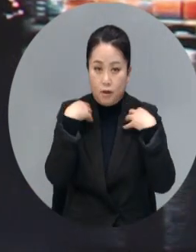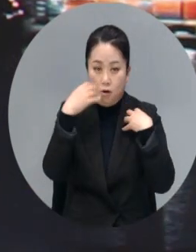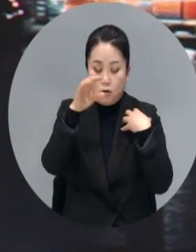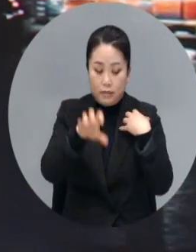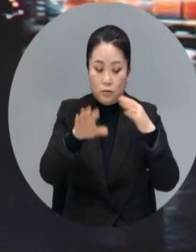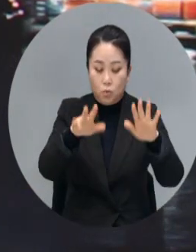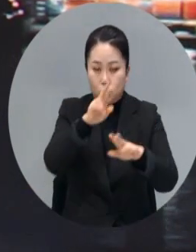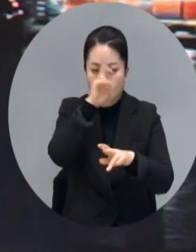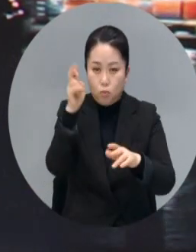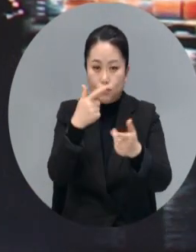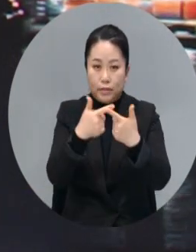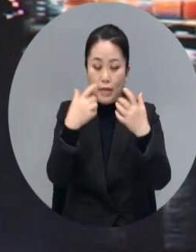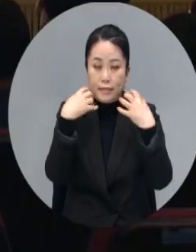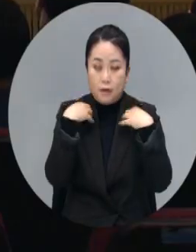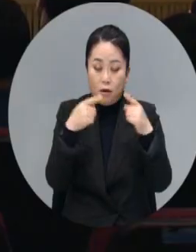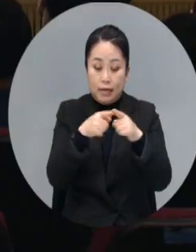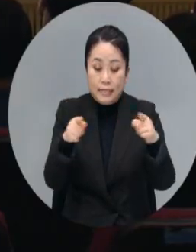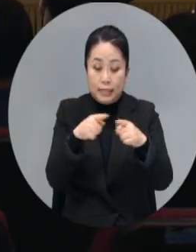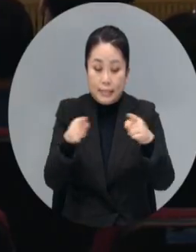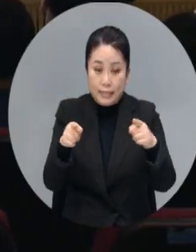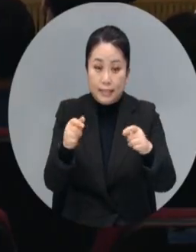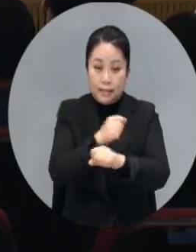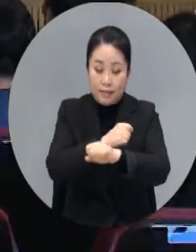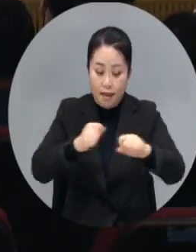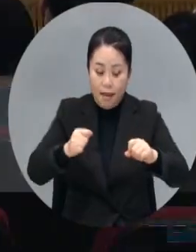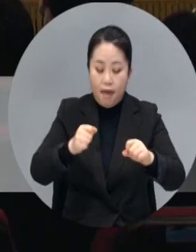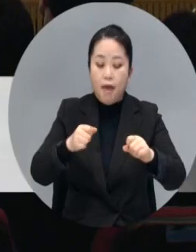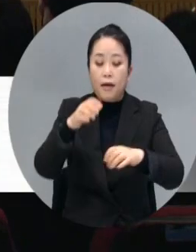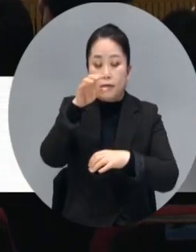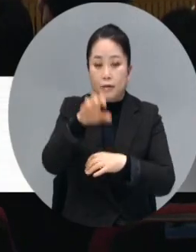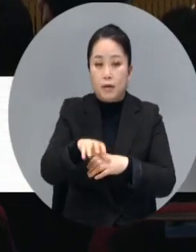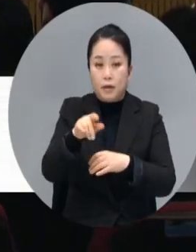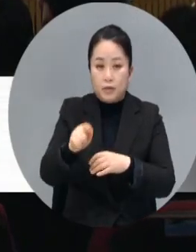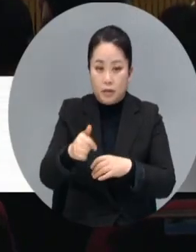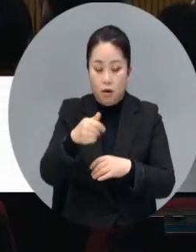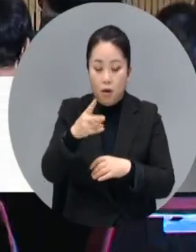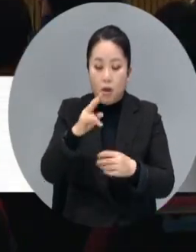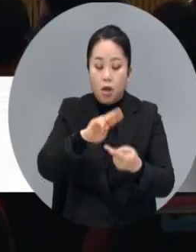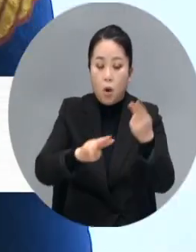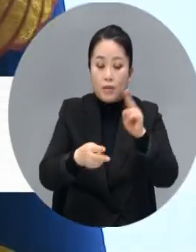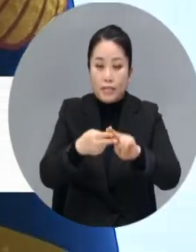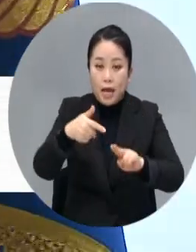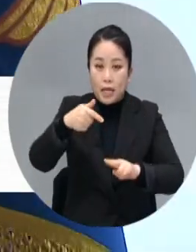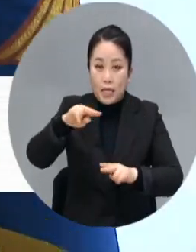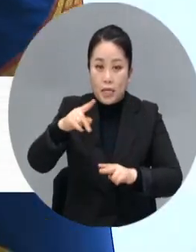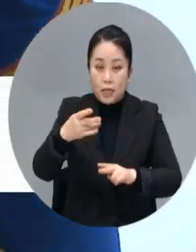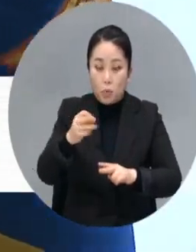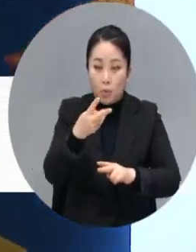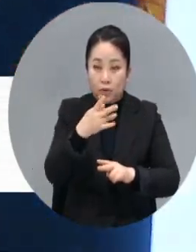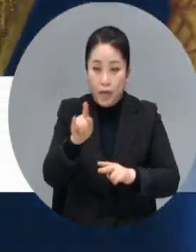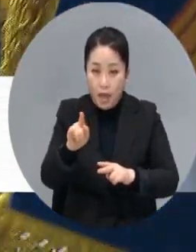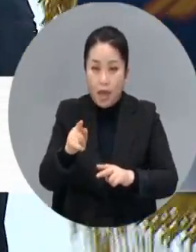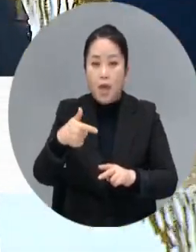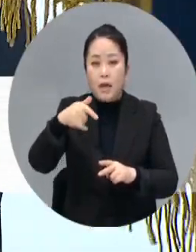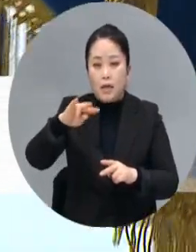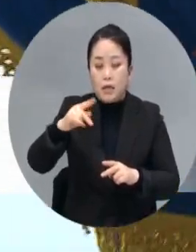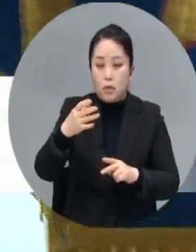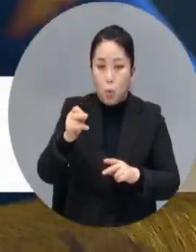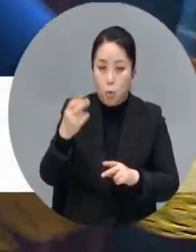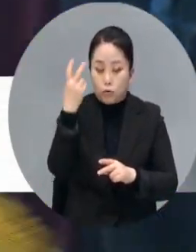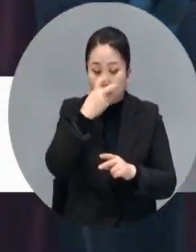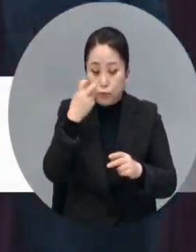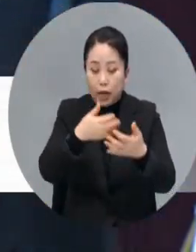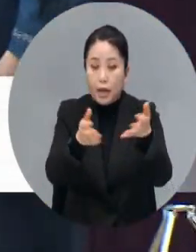부산경찰청은 오늘 오후 부산청 1층 대강당에서 형사기동대 기동순찰대 합동발대식을 열고 본격